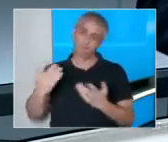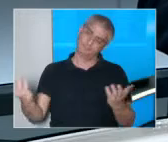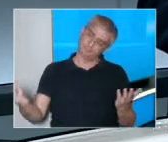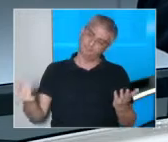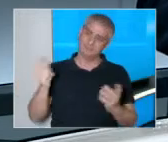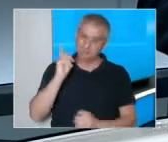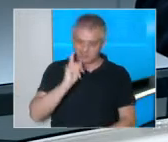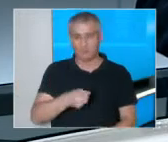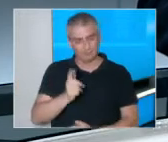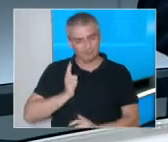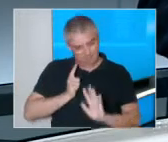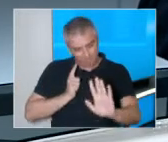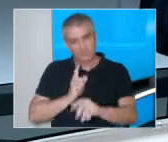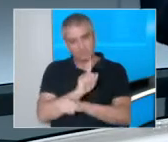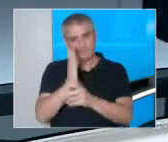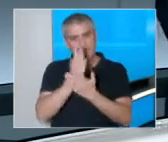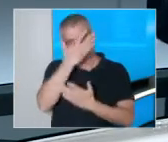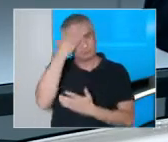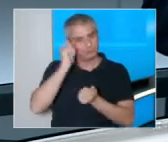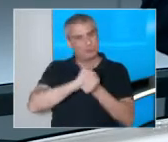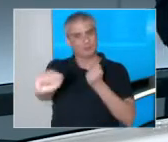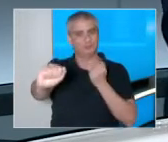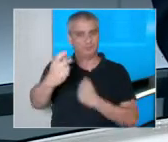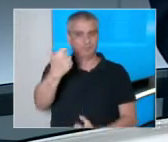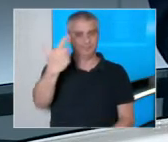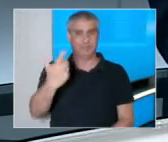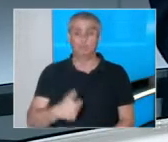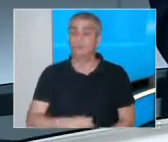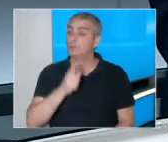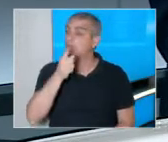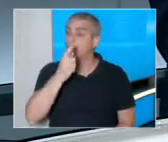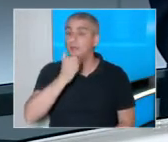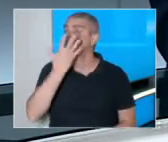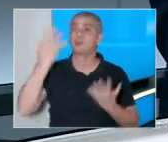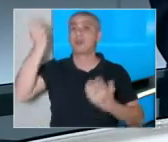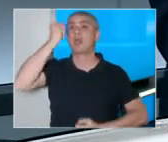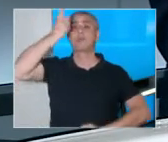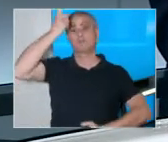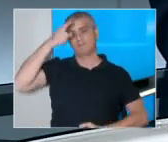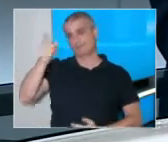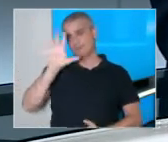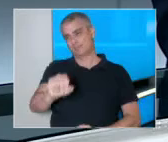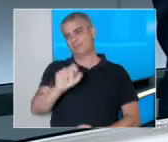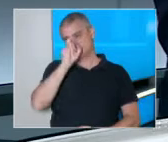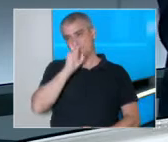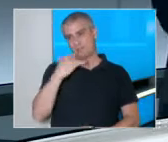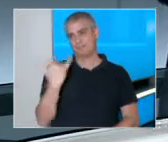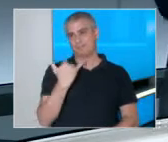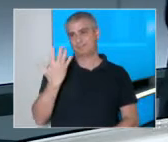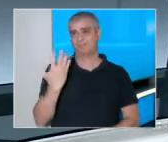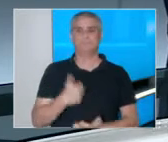מה שנקרא, תמתין עוד תקופה עד שהארכיון קצת יימחק. שגדולי המטיפים... הם נתפסים